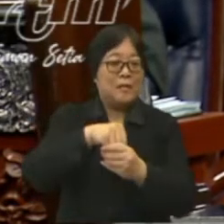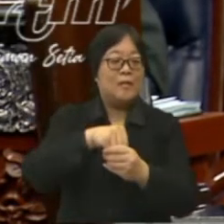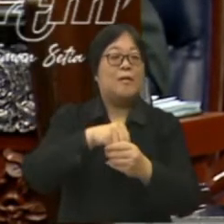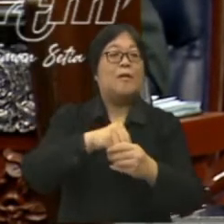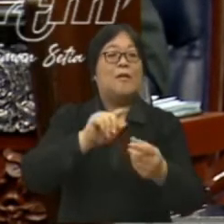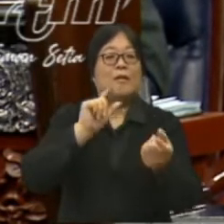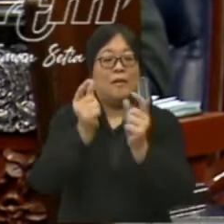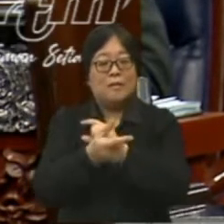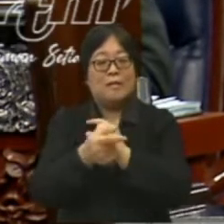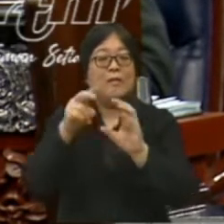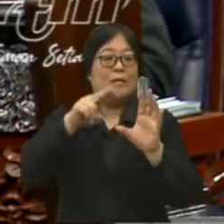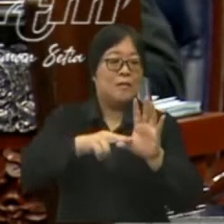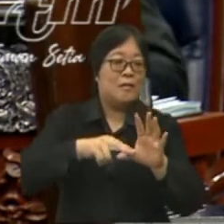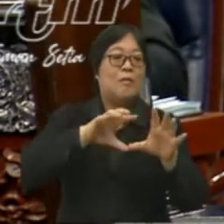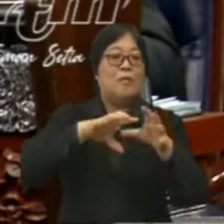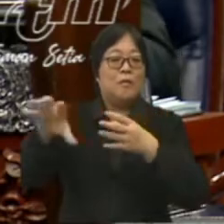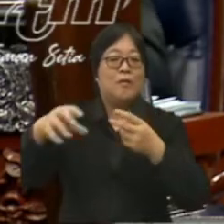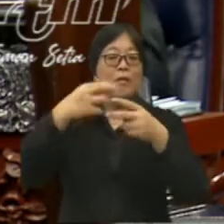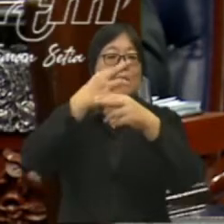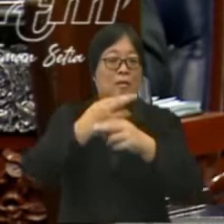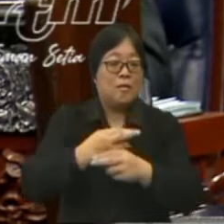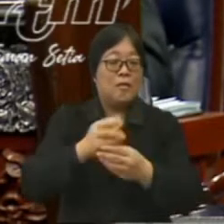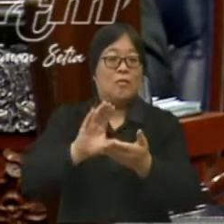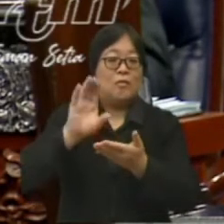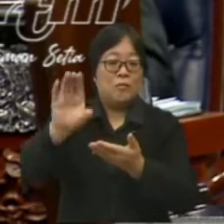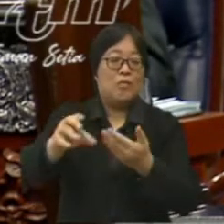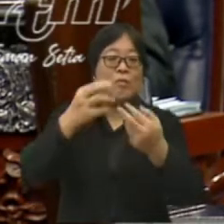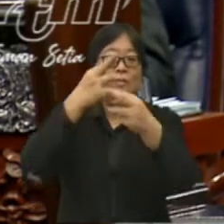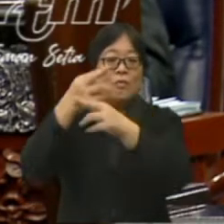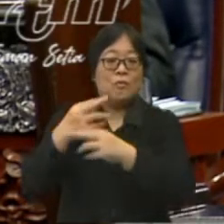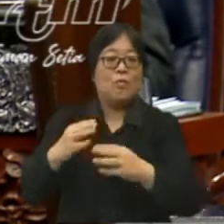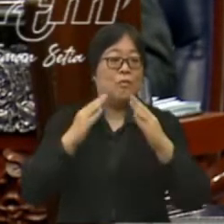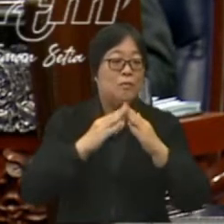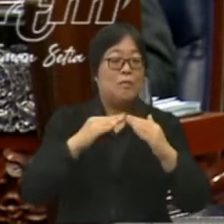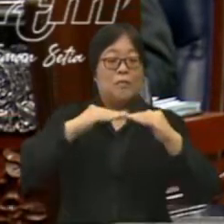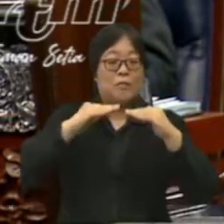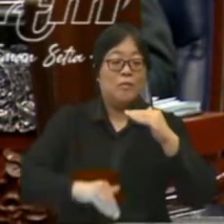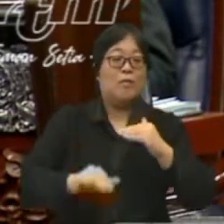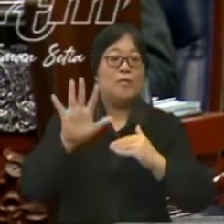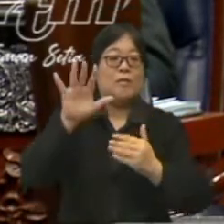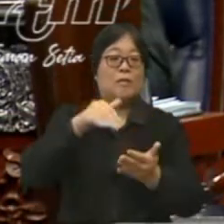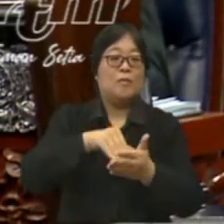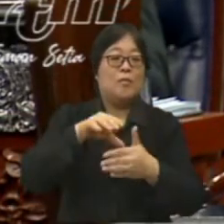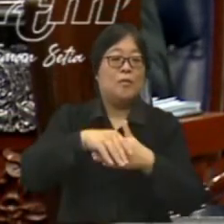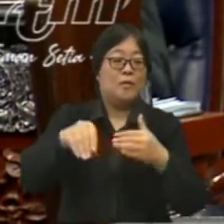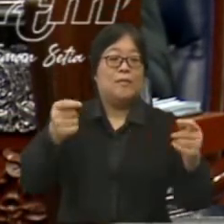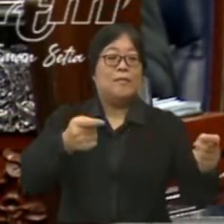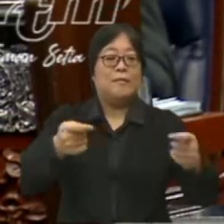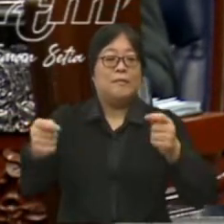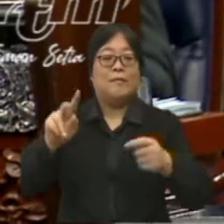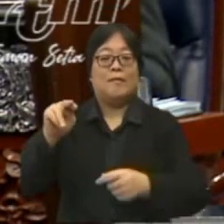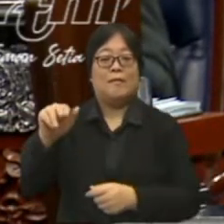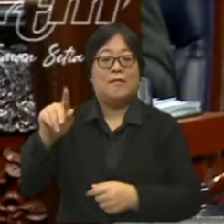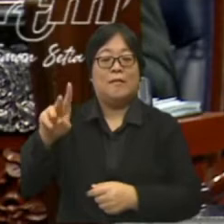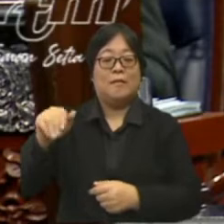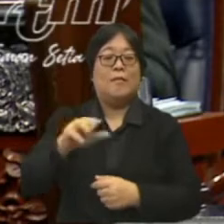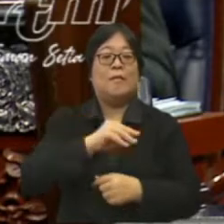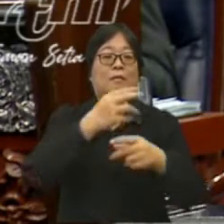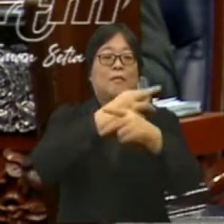perabot yang telah rusak sumbangan pembaikan rumah secara tunai bagi kerusakan rumah kurang dari 5000 Ringgit yang diselaras oleh